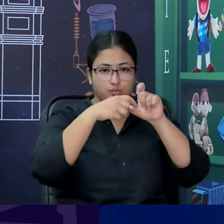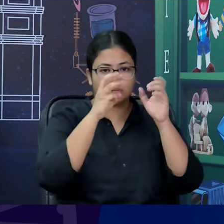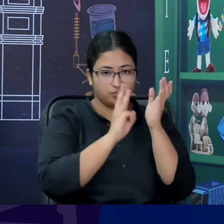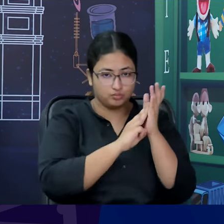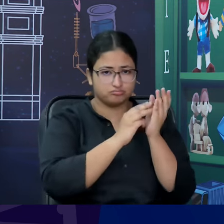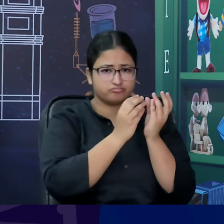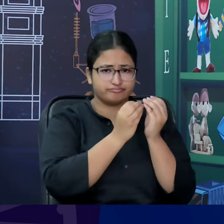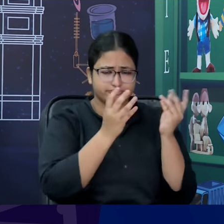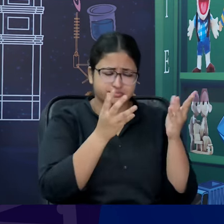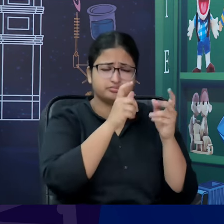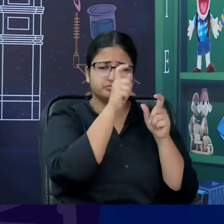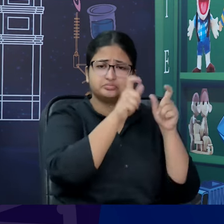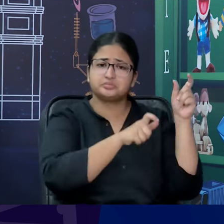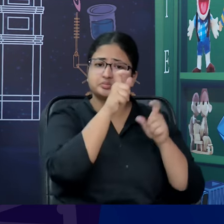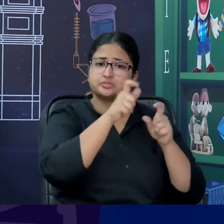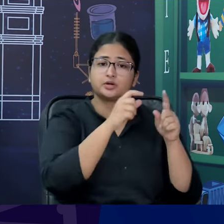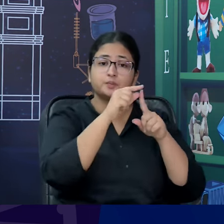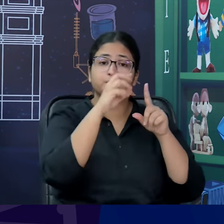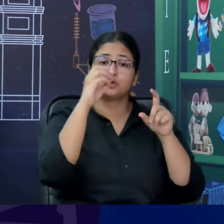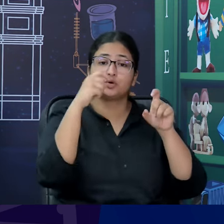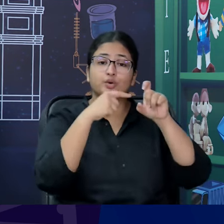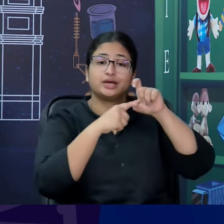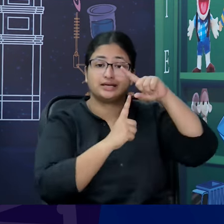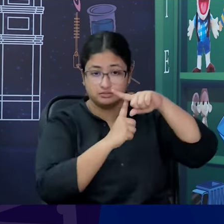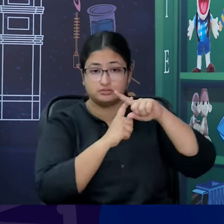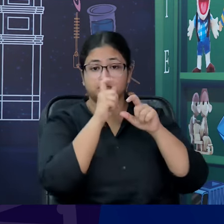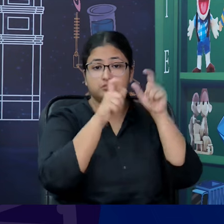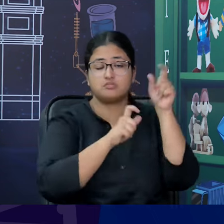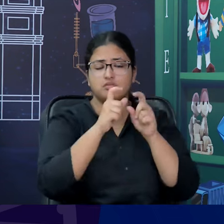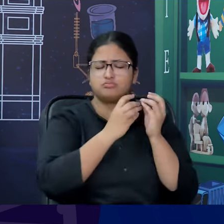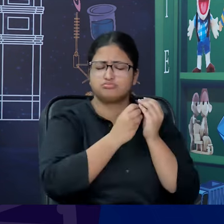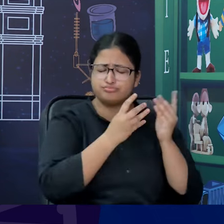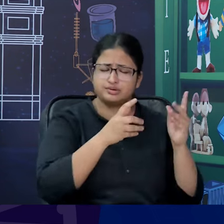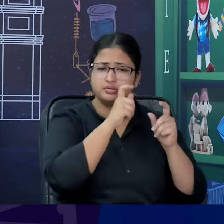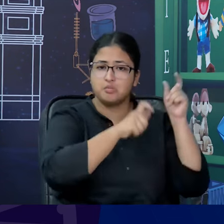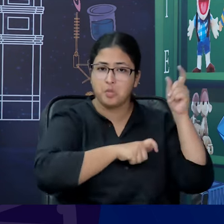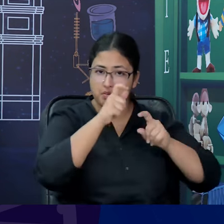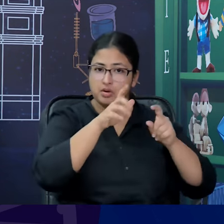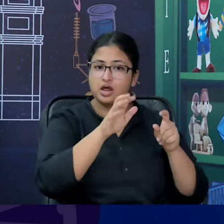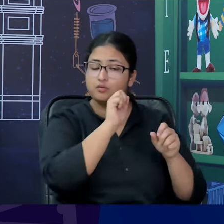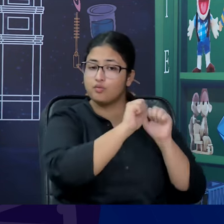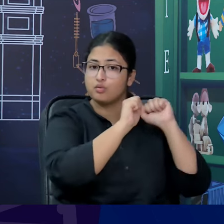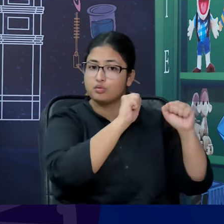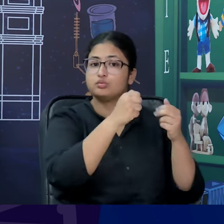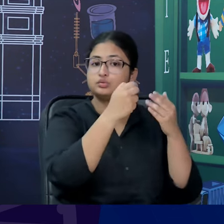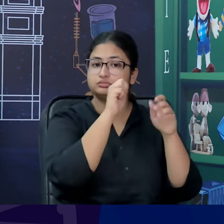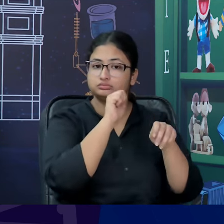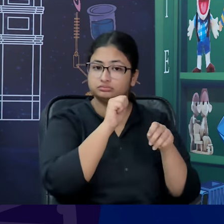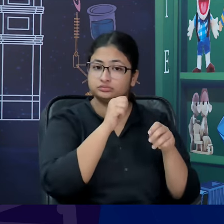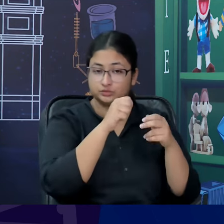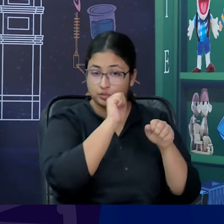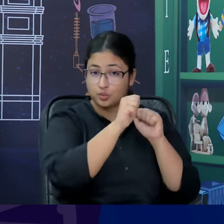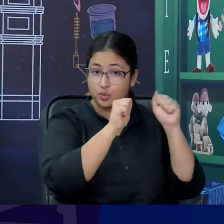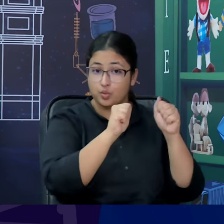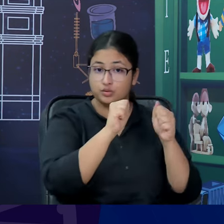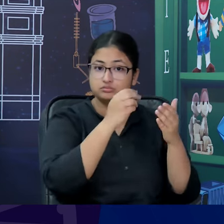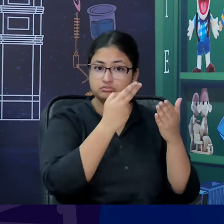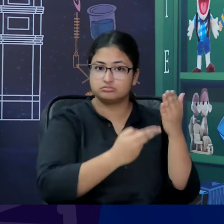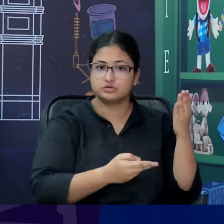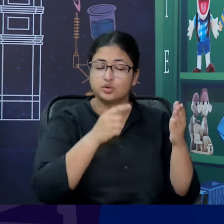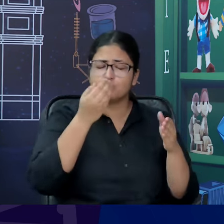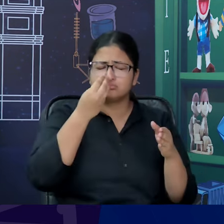अपने युग को अपने विचारों को प्रस्तुत किया है अपनी अपने काव्य के माध्यम से जी मतलब उस दौर के उस उन युगों